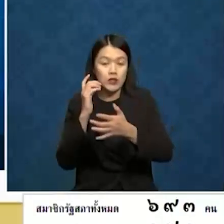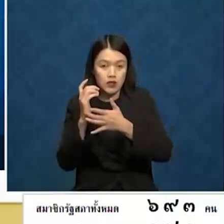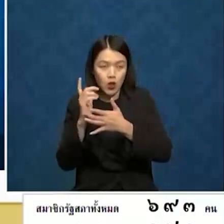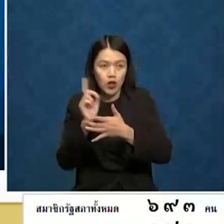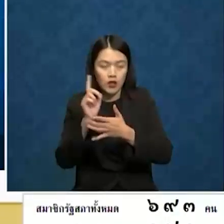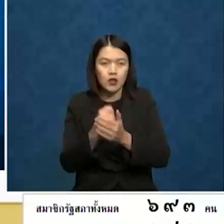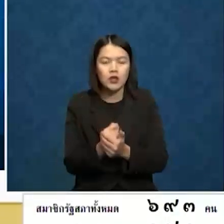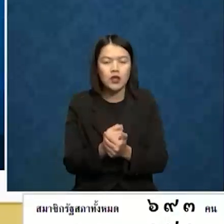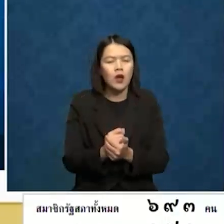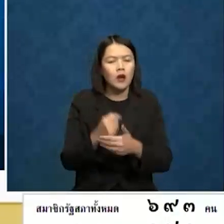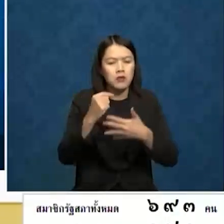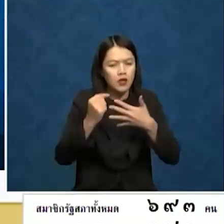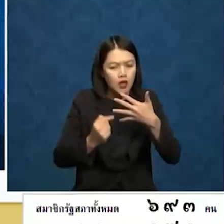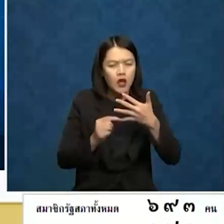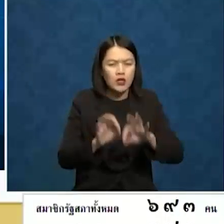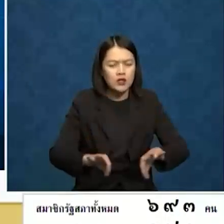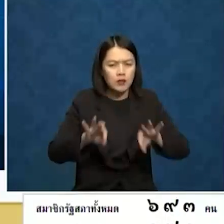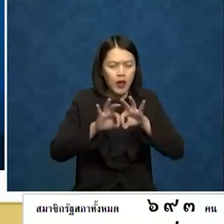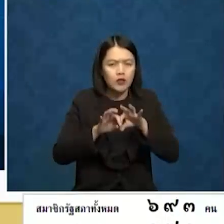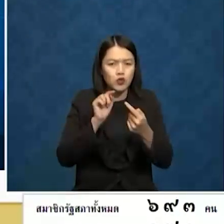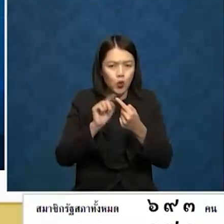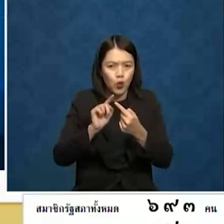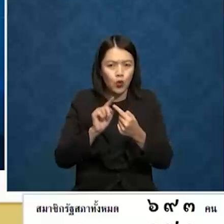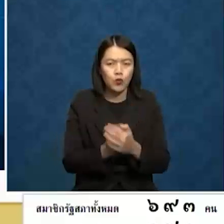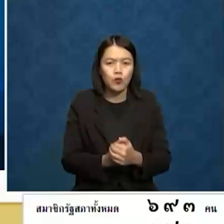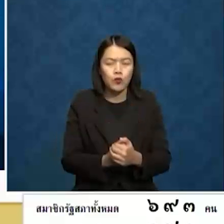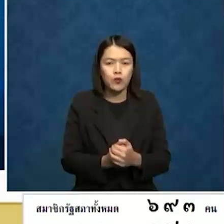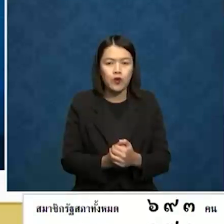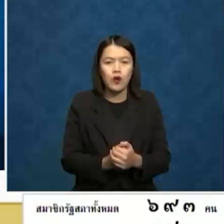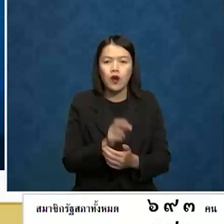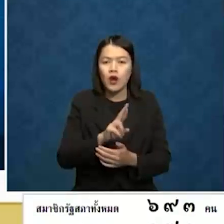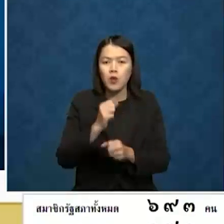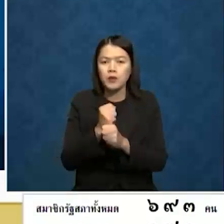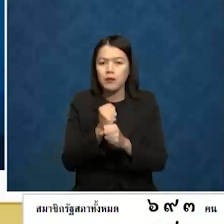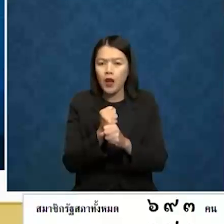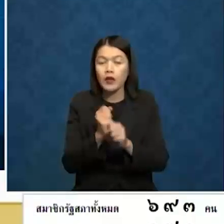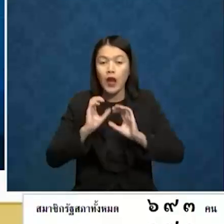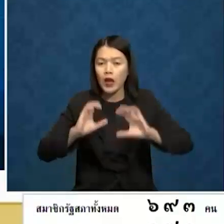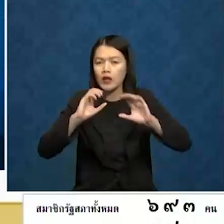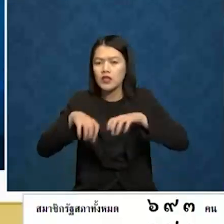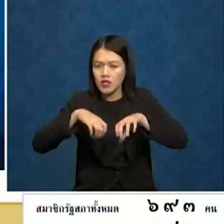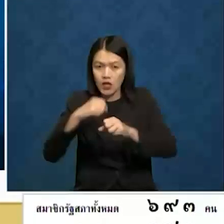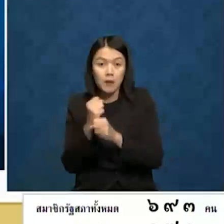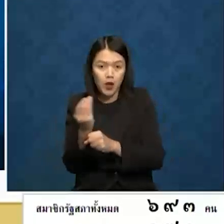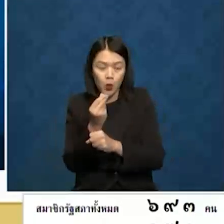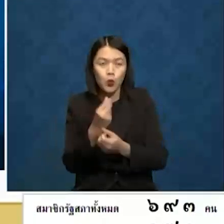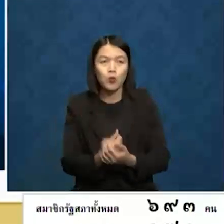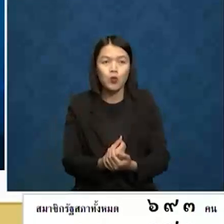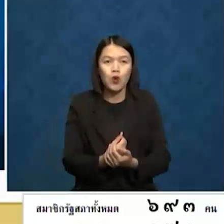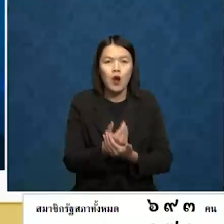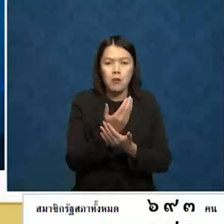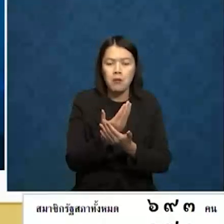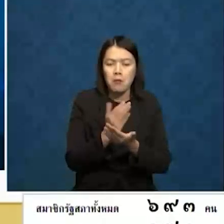องเน้นในหลายๆเรื่องนะครับเรื่องสำคัญอีกเรื่องหนึ่งก็คือเรื่องของการสร้างระบบงานสารบัญภาครัฐให้รวดเร็วนะครับแล้วมี